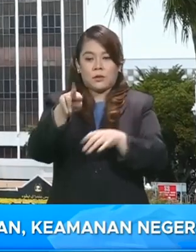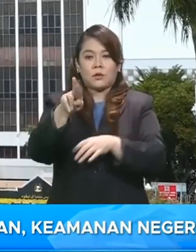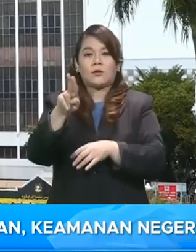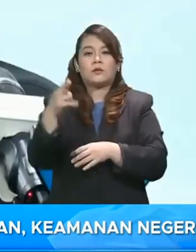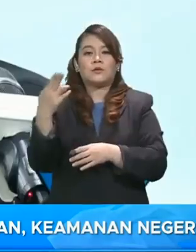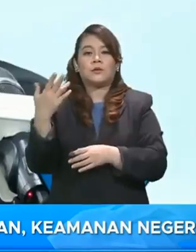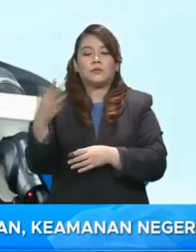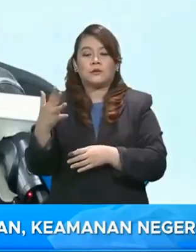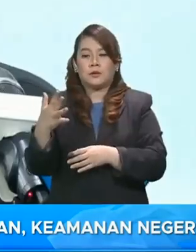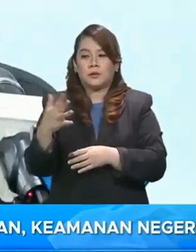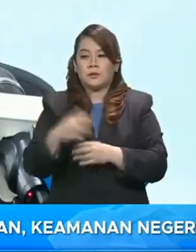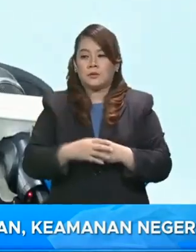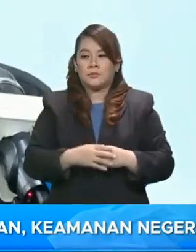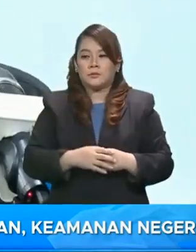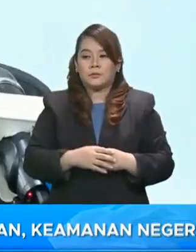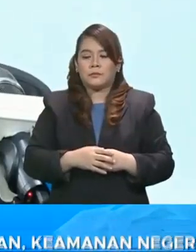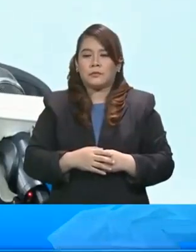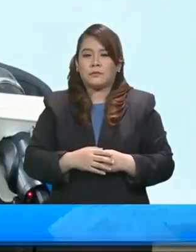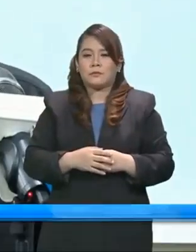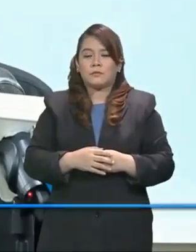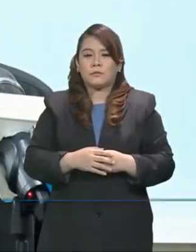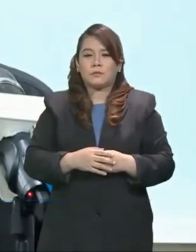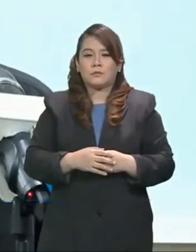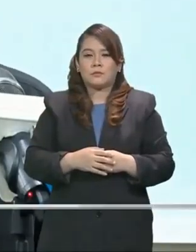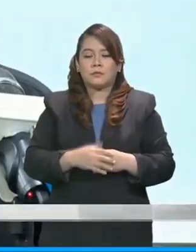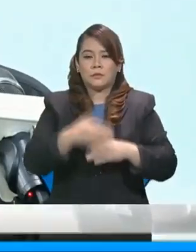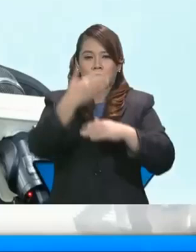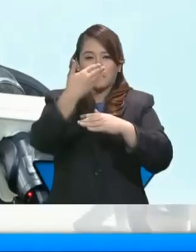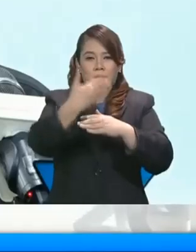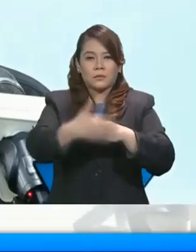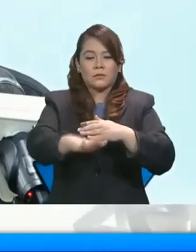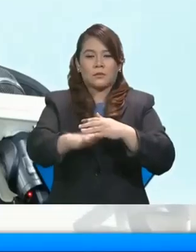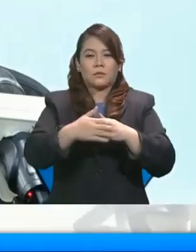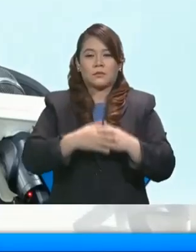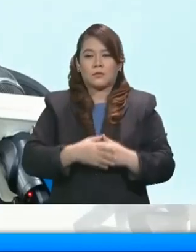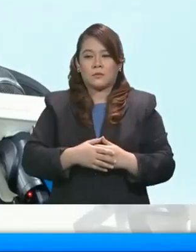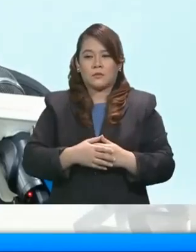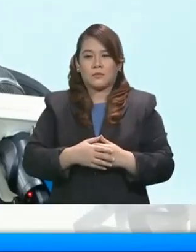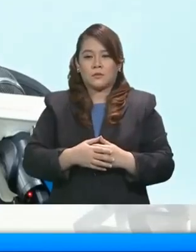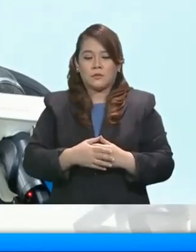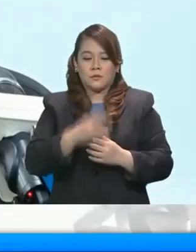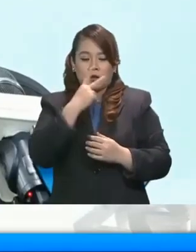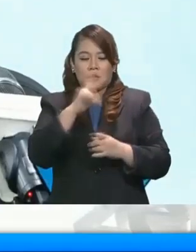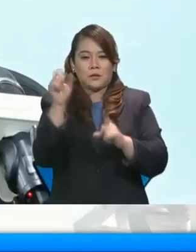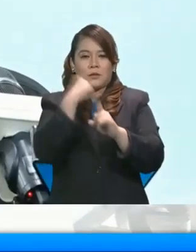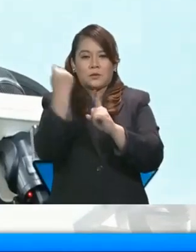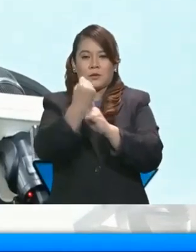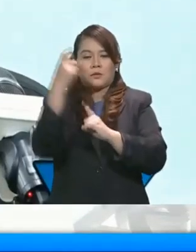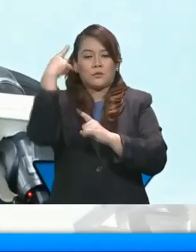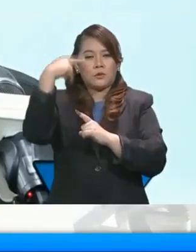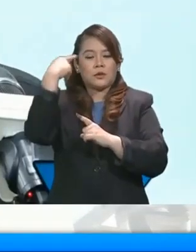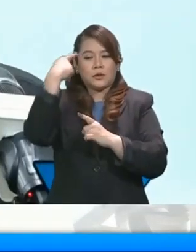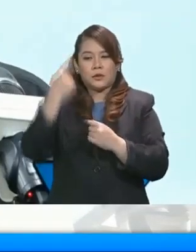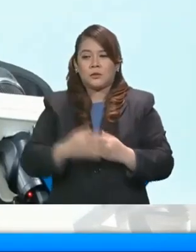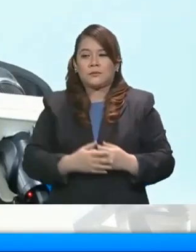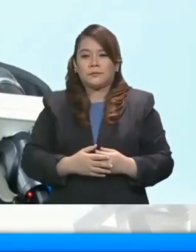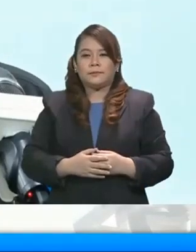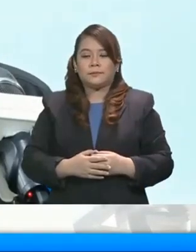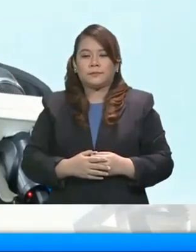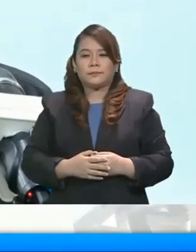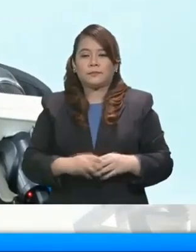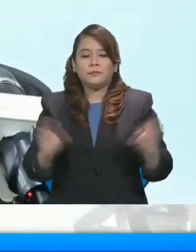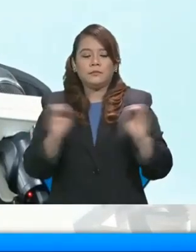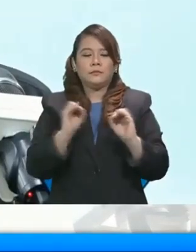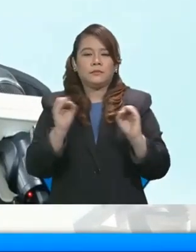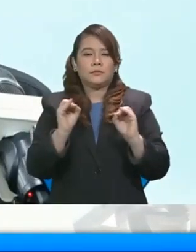lalu. Bagaimanapun, selepas mengambil kira situasi politik di mana